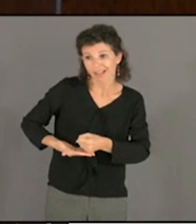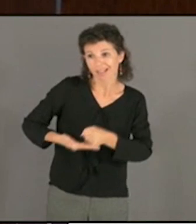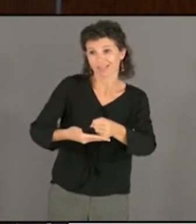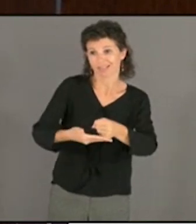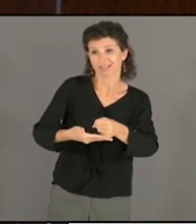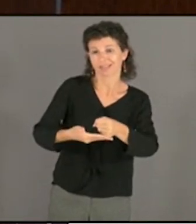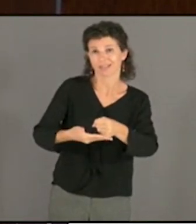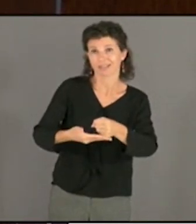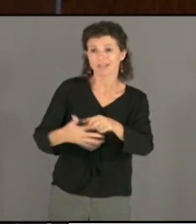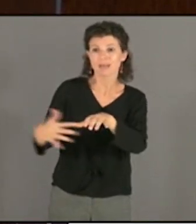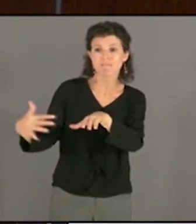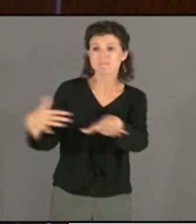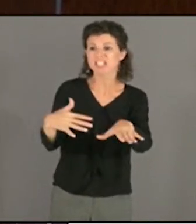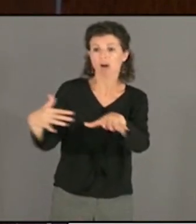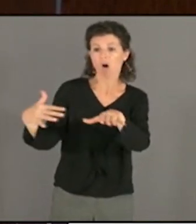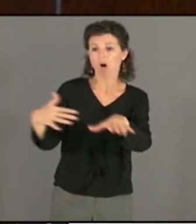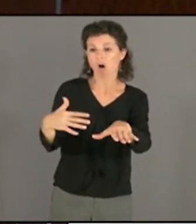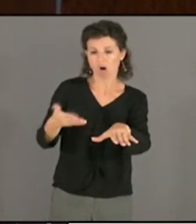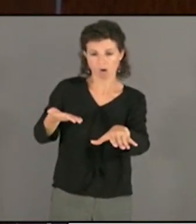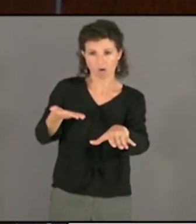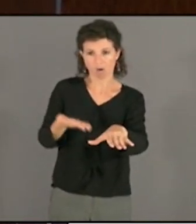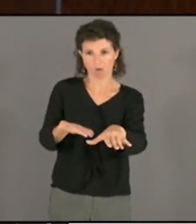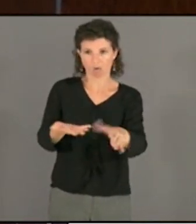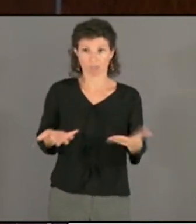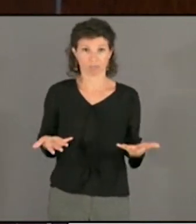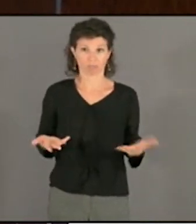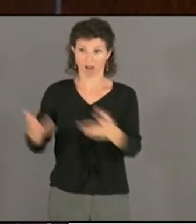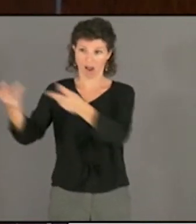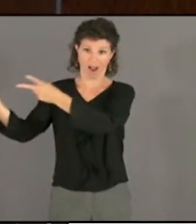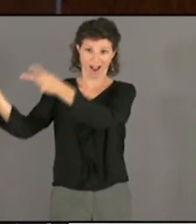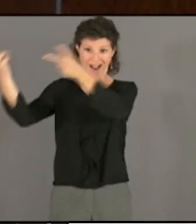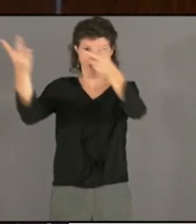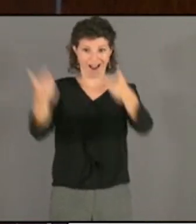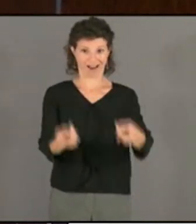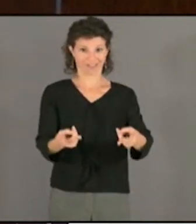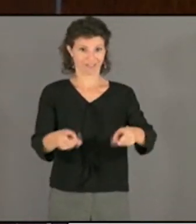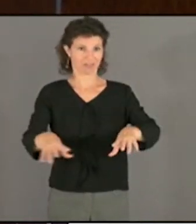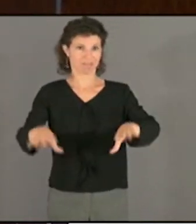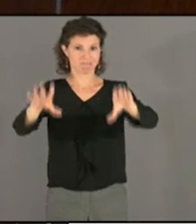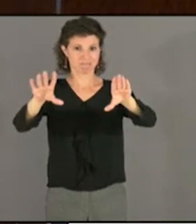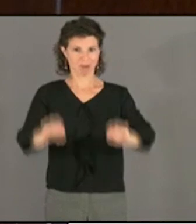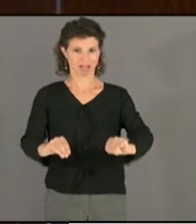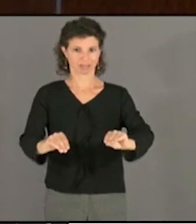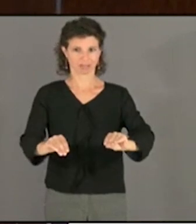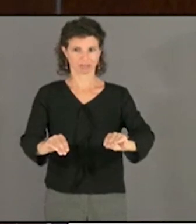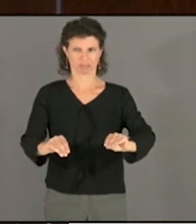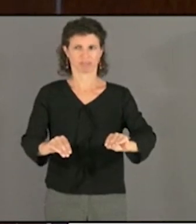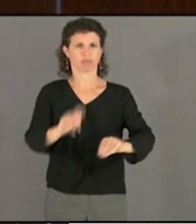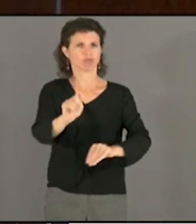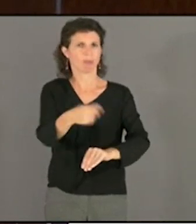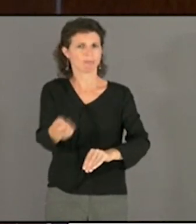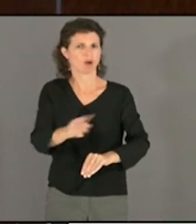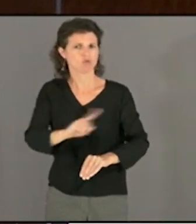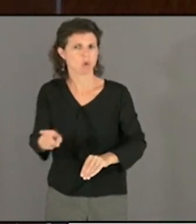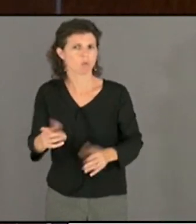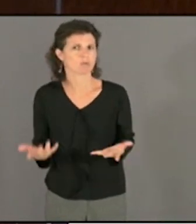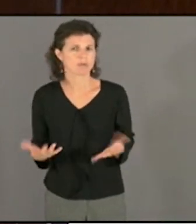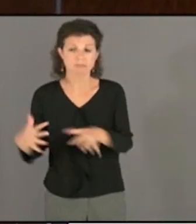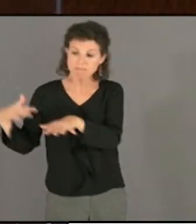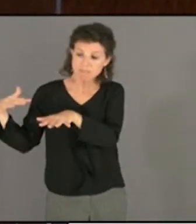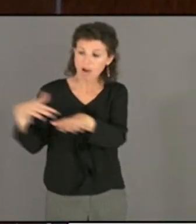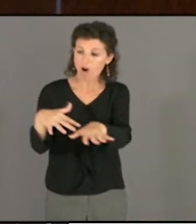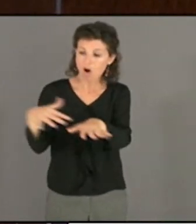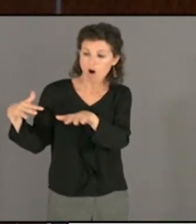plus, d'ailleurs, parce qu'un migrant, normalement, ce n'est pas statique, ça ne s'installe pas. Mais ces migrants